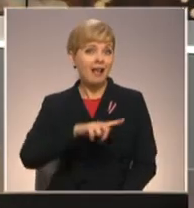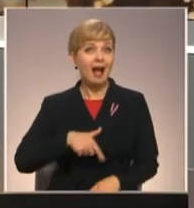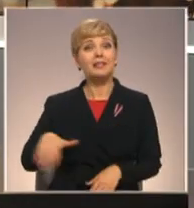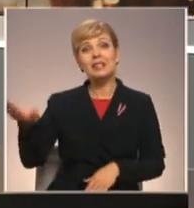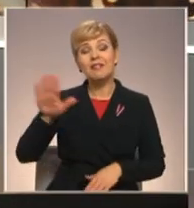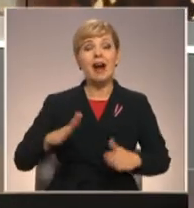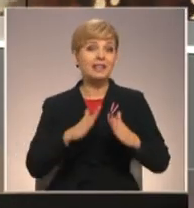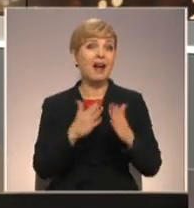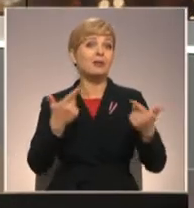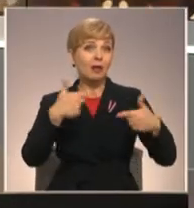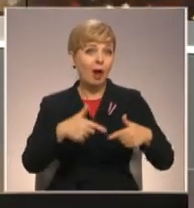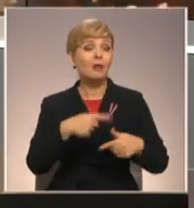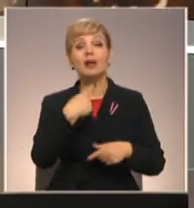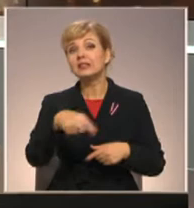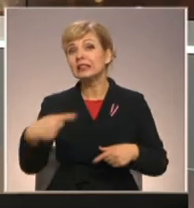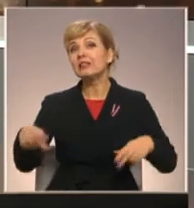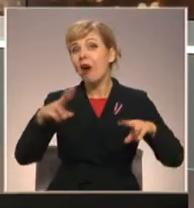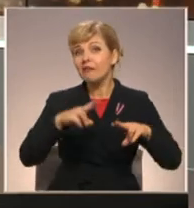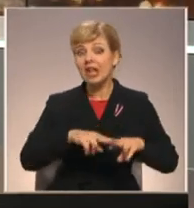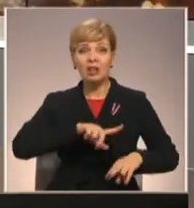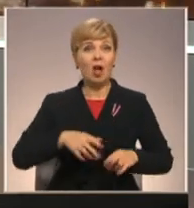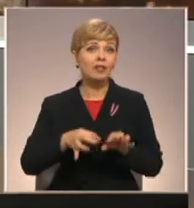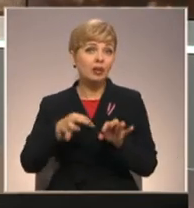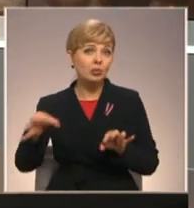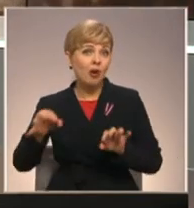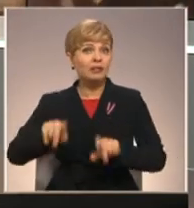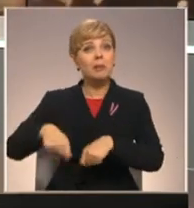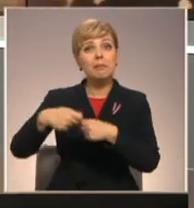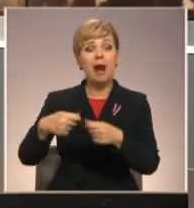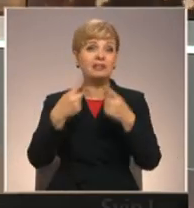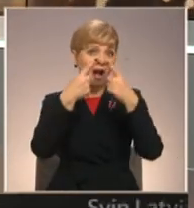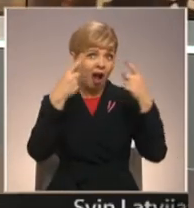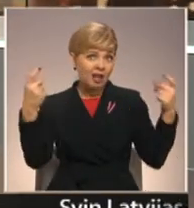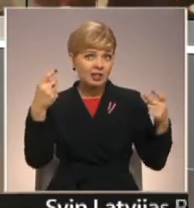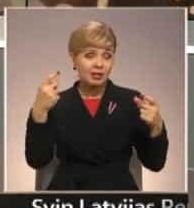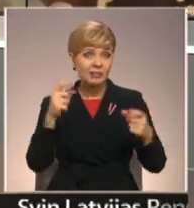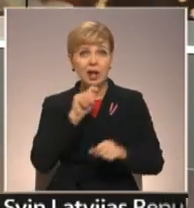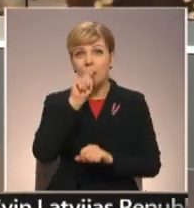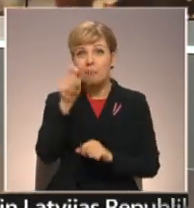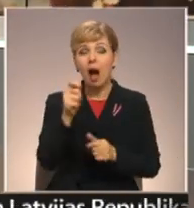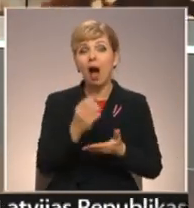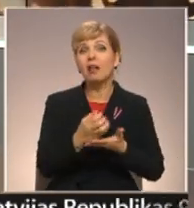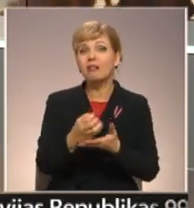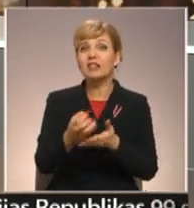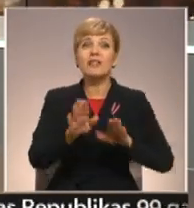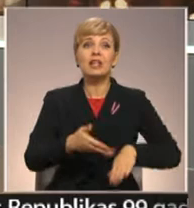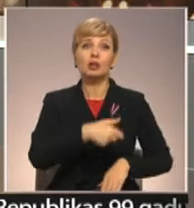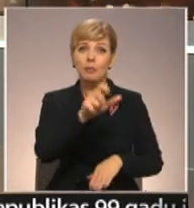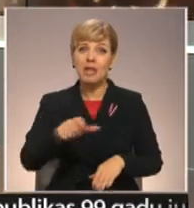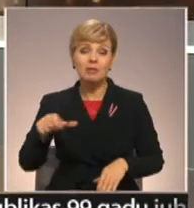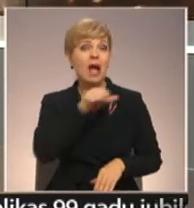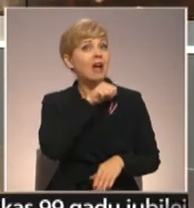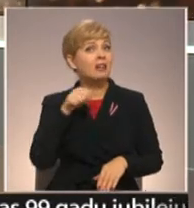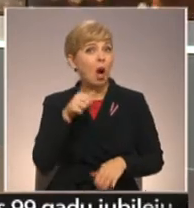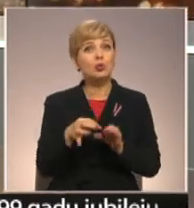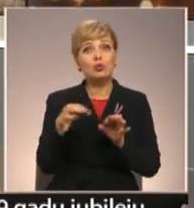Latvijas valsts svētku laikā arī daudzviet Latvijas novados tiek pasniegtas atzinības balvas vietējiem iedzīvotājiem. Talsu novadā īpaši